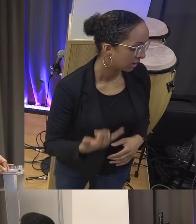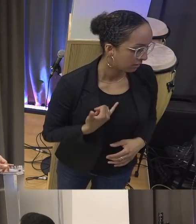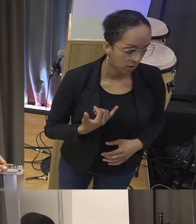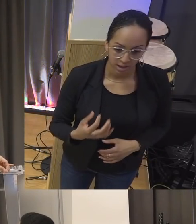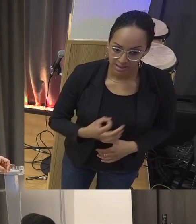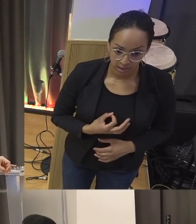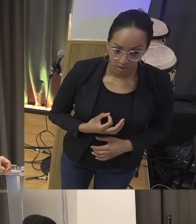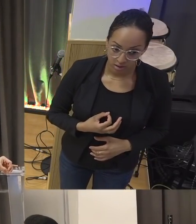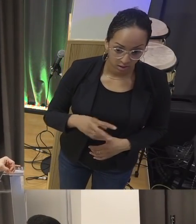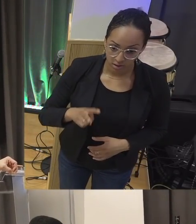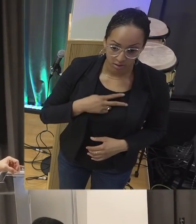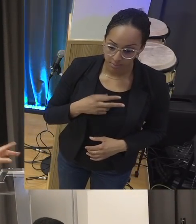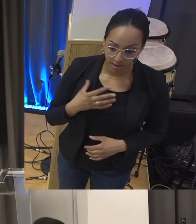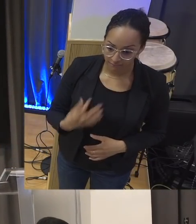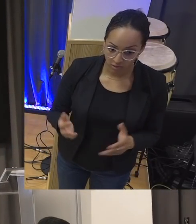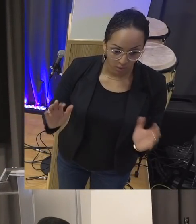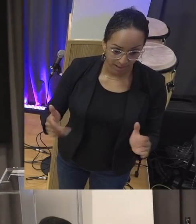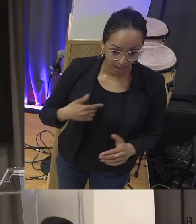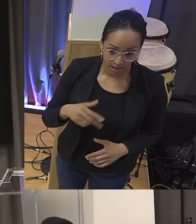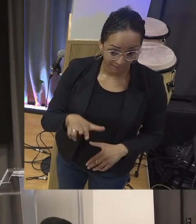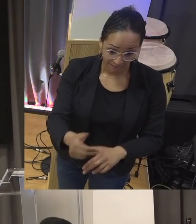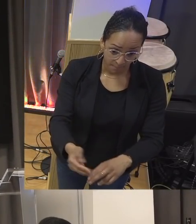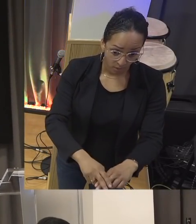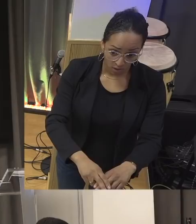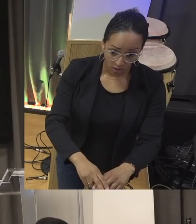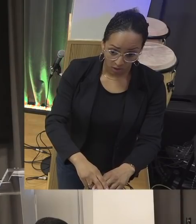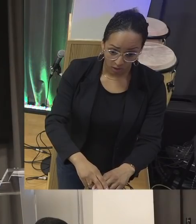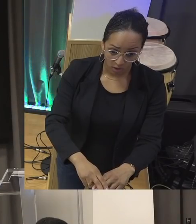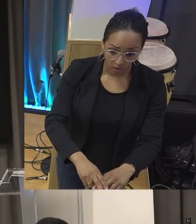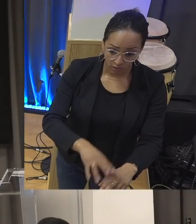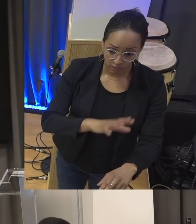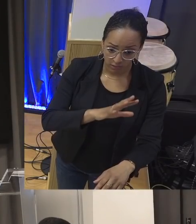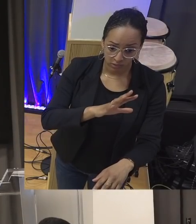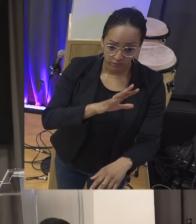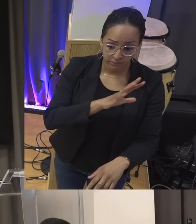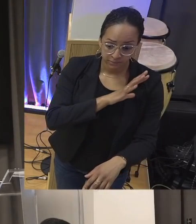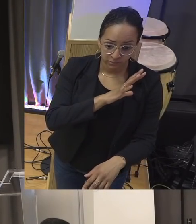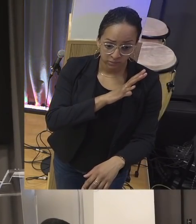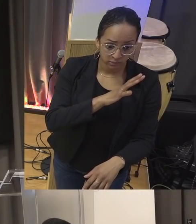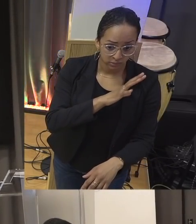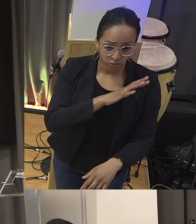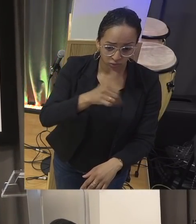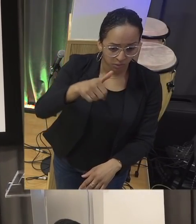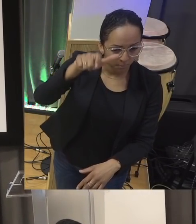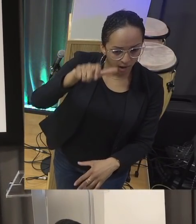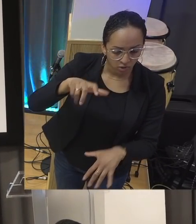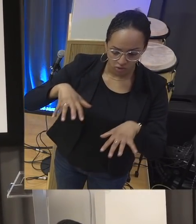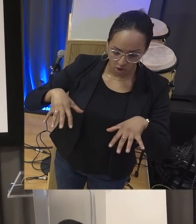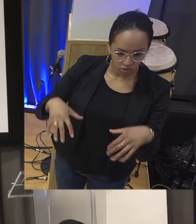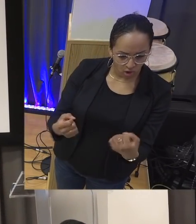mourir. Je lui dis, il y en a un qui m'a libéré, il y en a un qui m'a sauvé, il y en a un qui m'a transformé, il y en a un qui